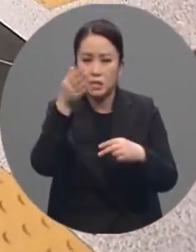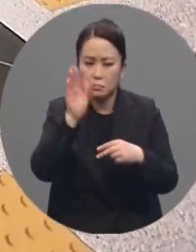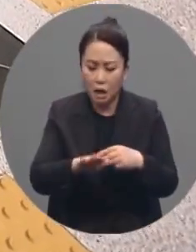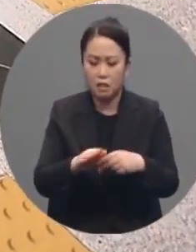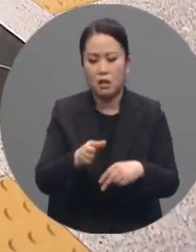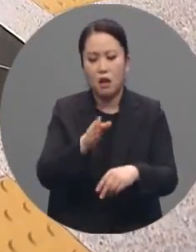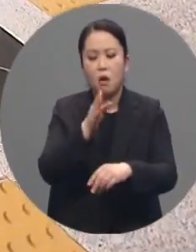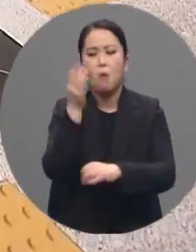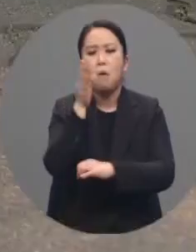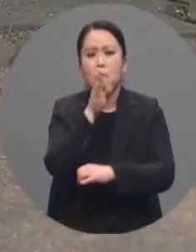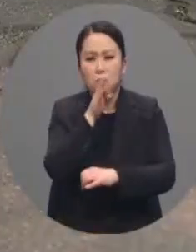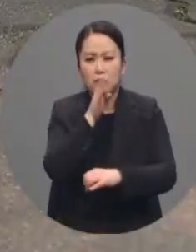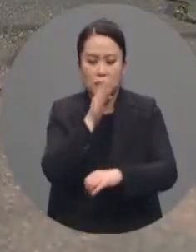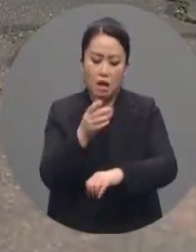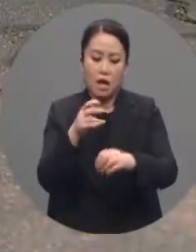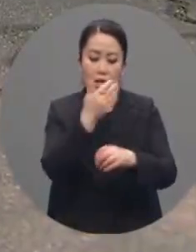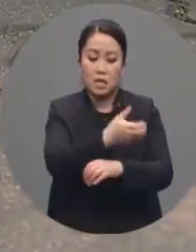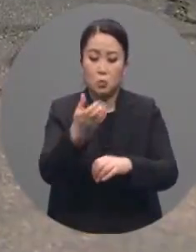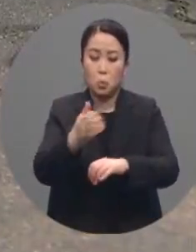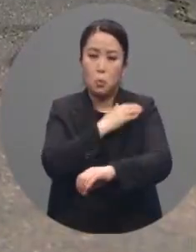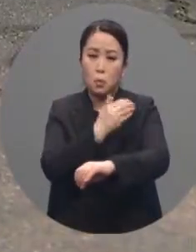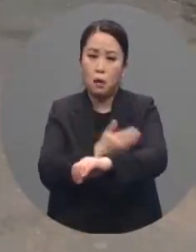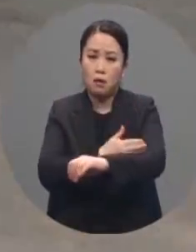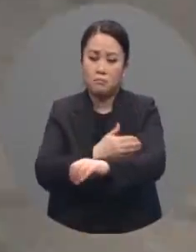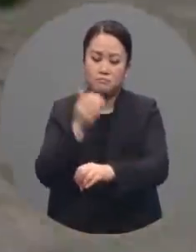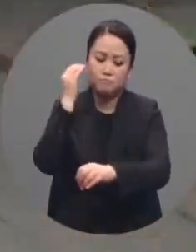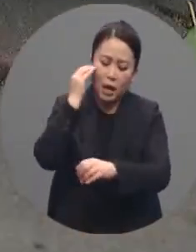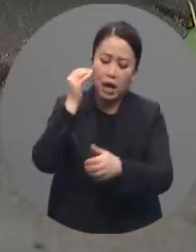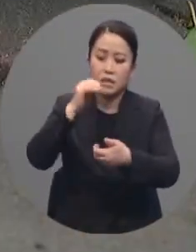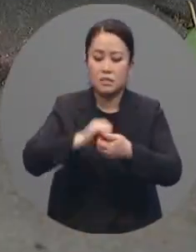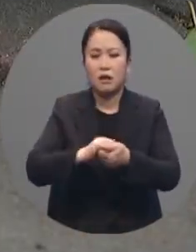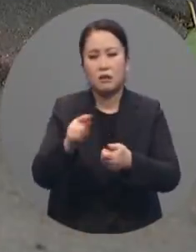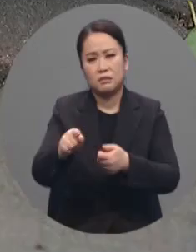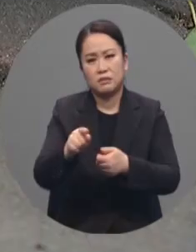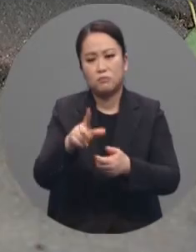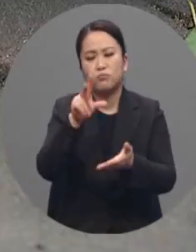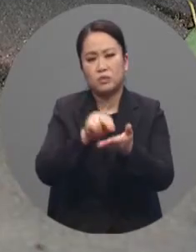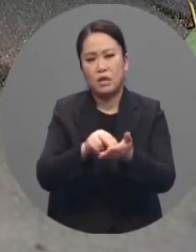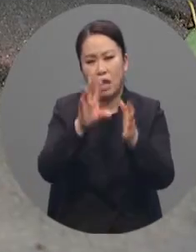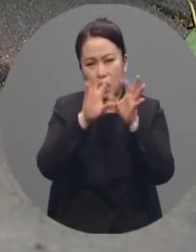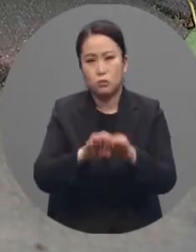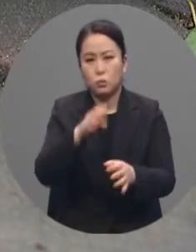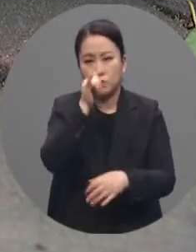제한의 문제는 엄연히 존재하고 있습니다. MBC 뉴스 김윤아입니다.